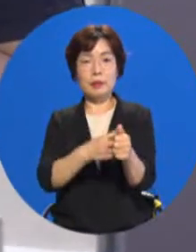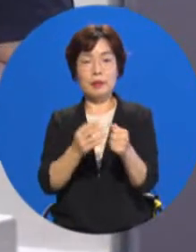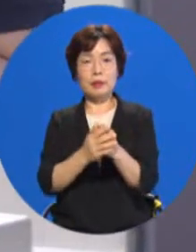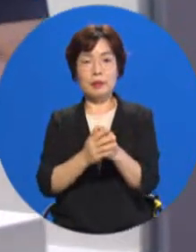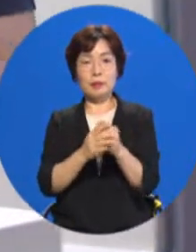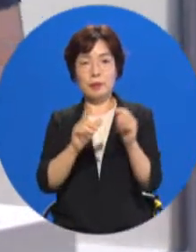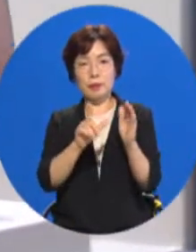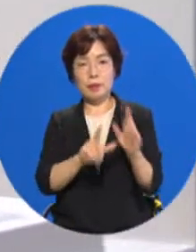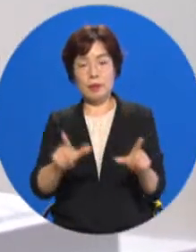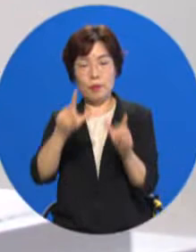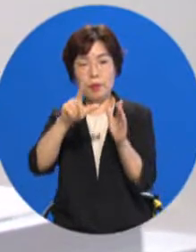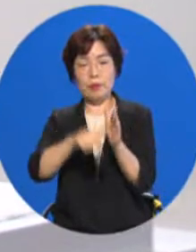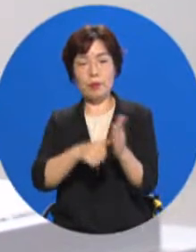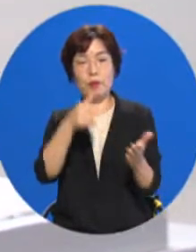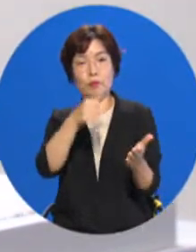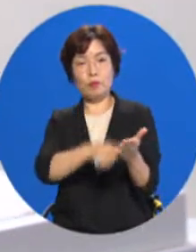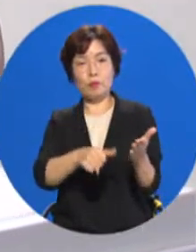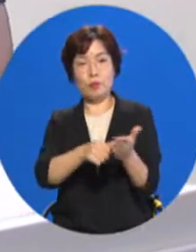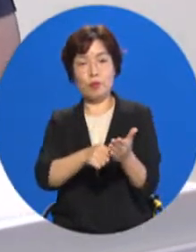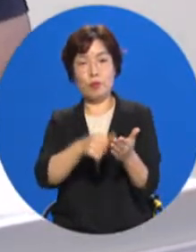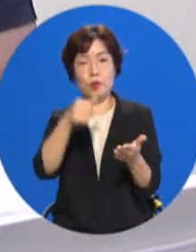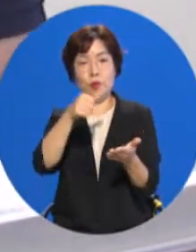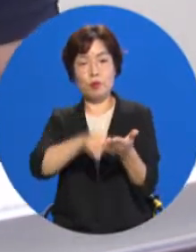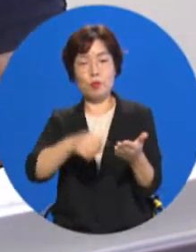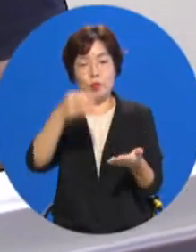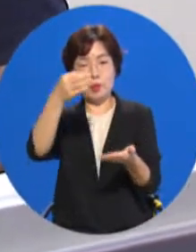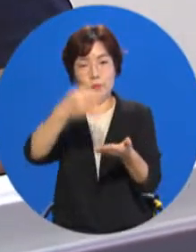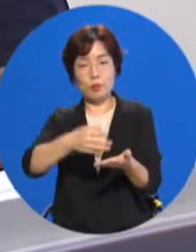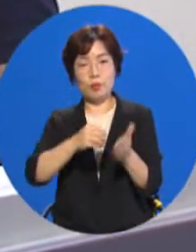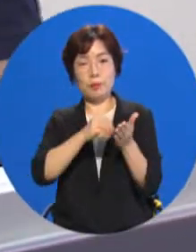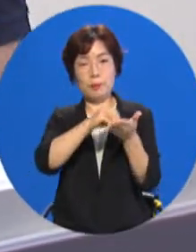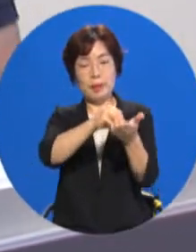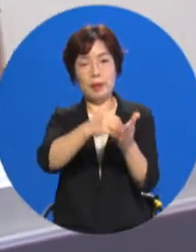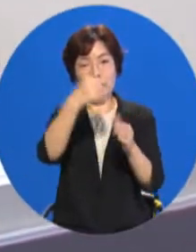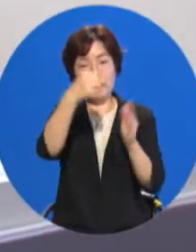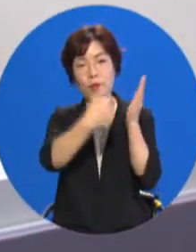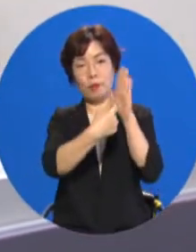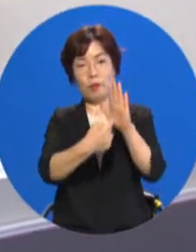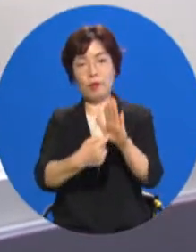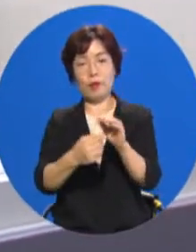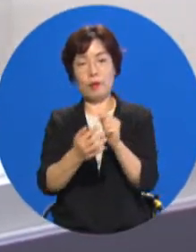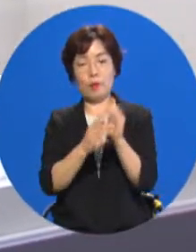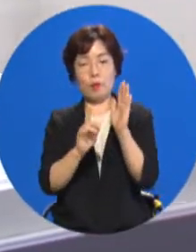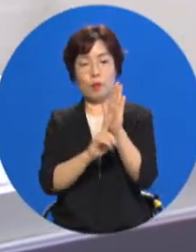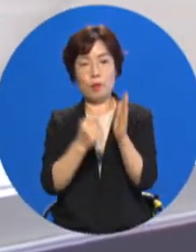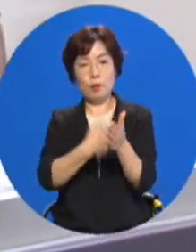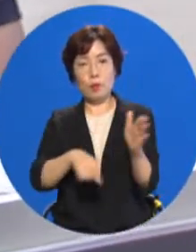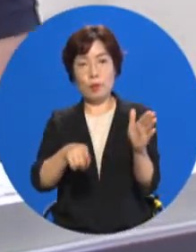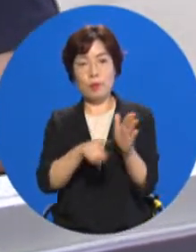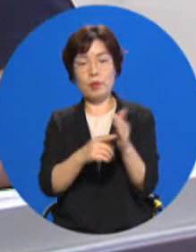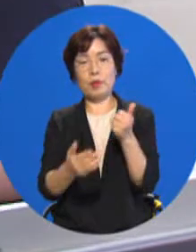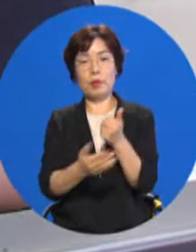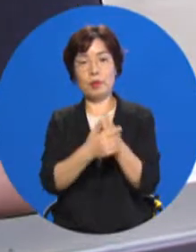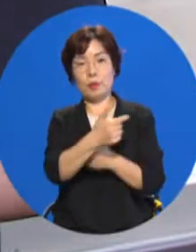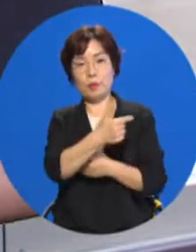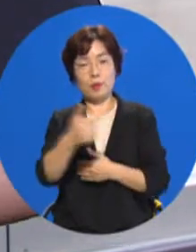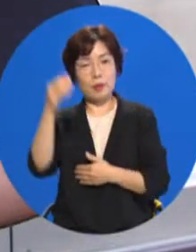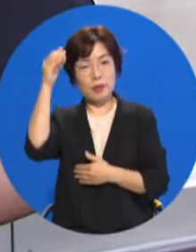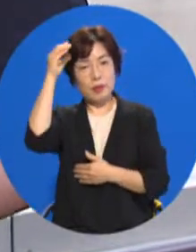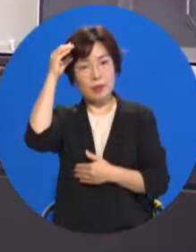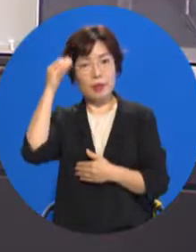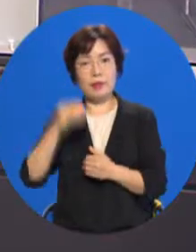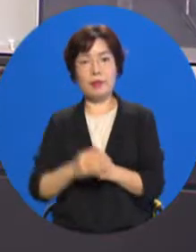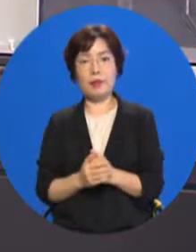생전에 쓰시던 생활 유물에 문화재로 등록 예고되면서 선생을 알리고 기리는 데 큰 도움이 될 걸로